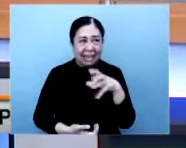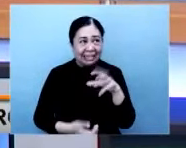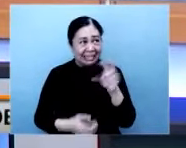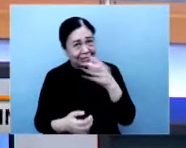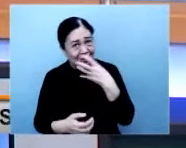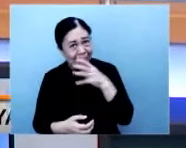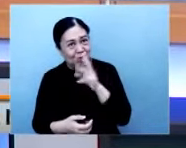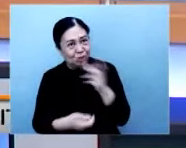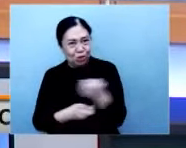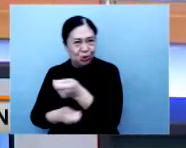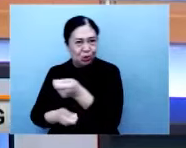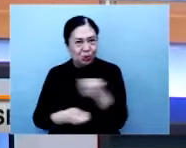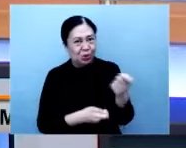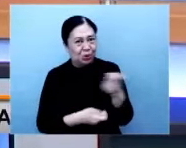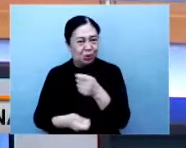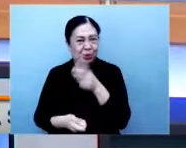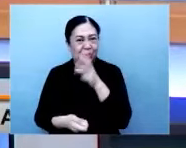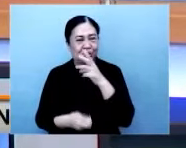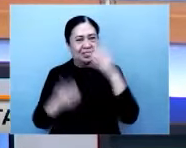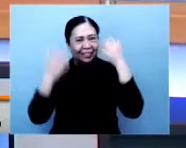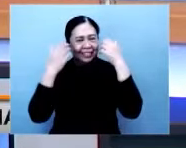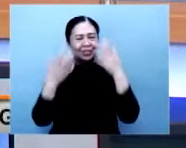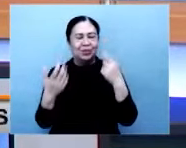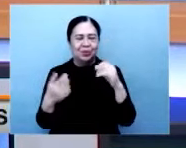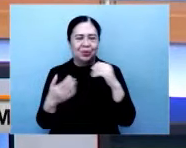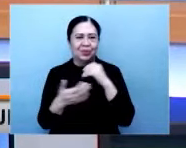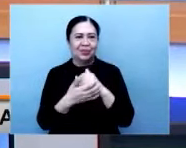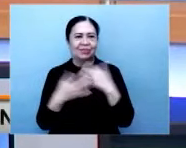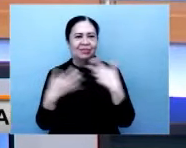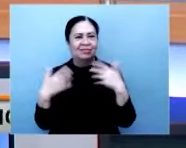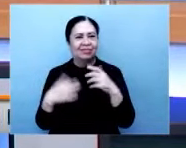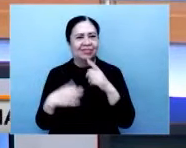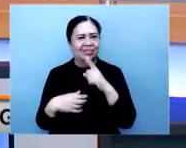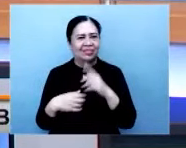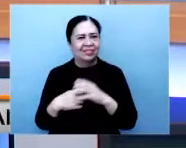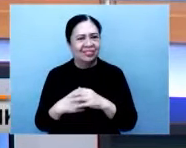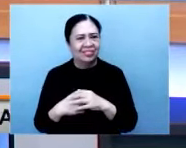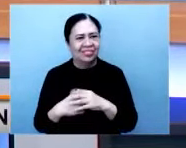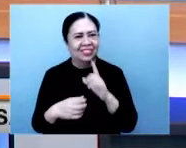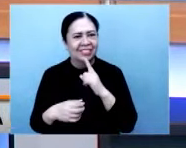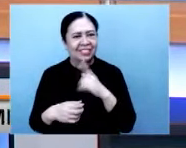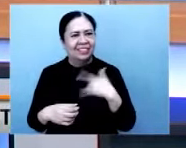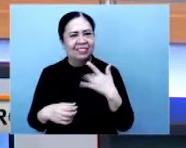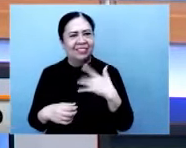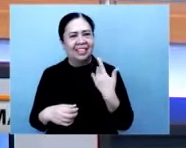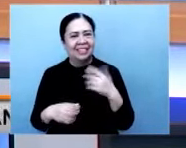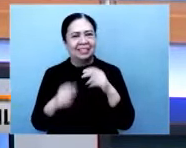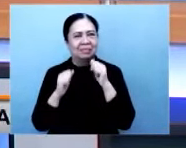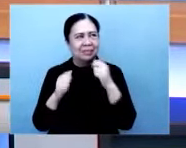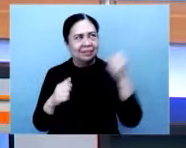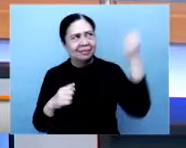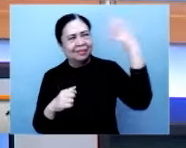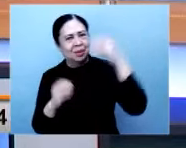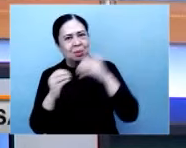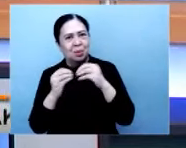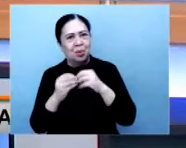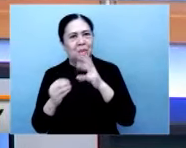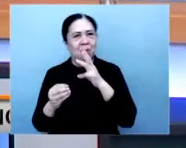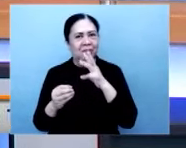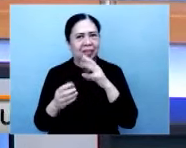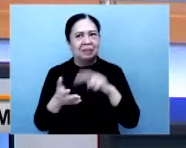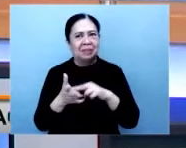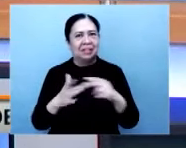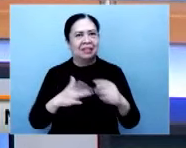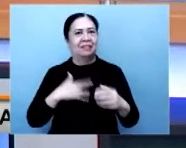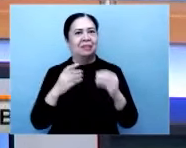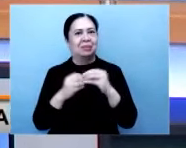yung ginamit niya. Para rin pampalamig eh, no? Pero ako, the more, the better. Ganun feeling ko yun? Mas blessed ako pag mas nababasa na ako ni Nasa ano ba